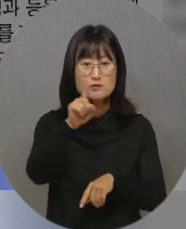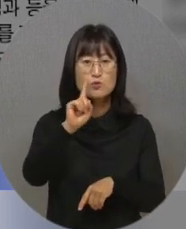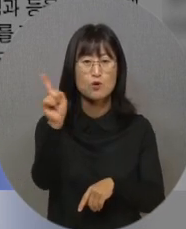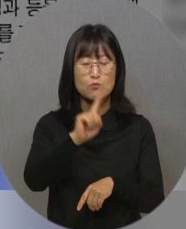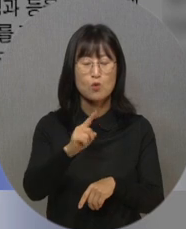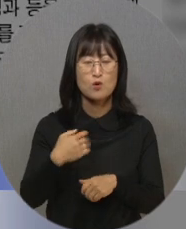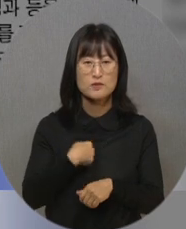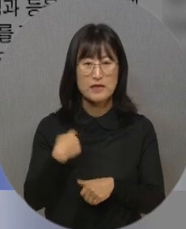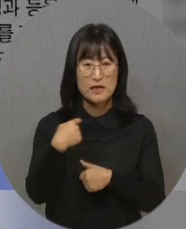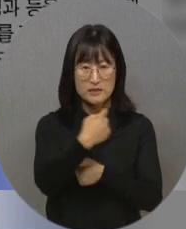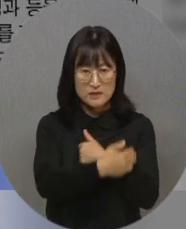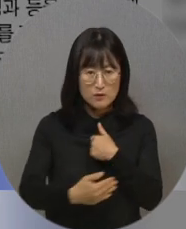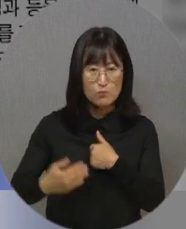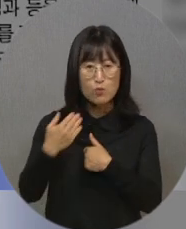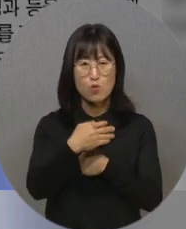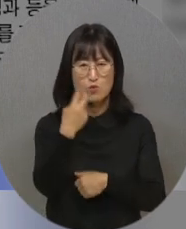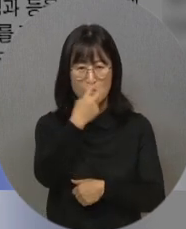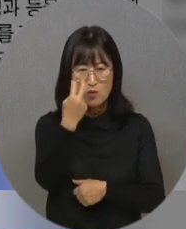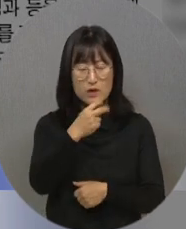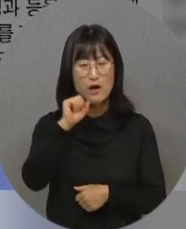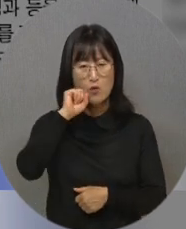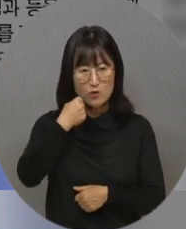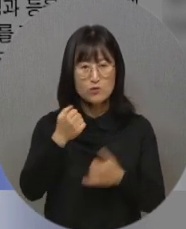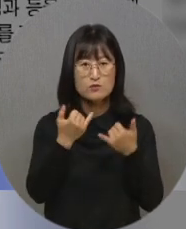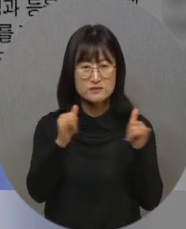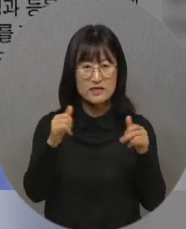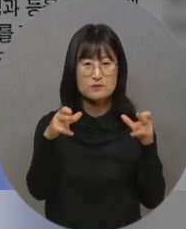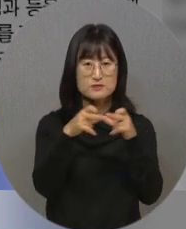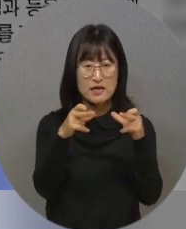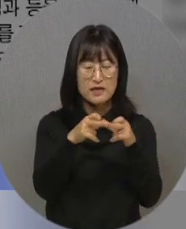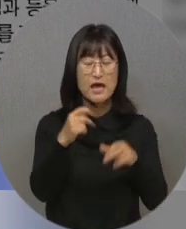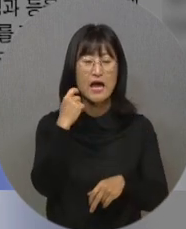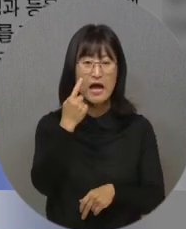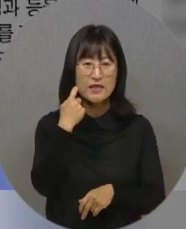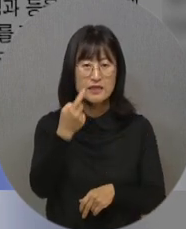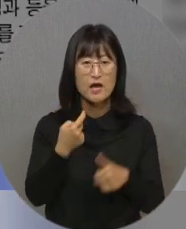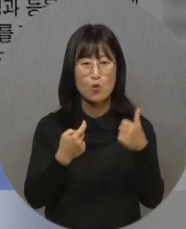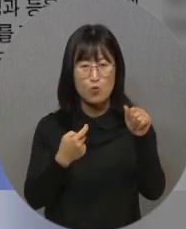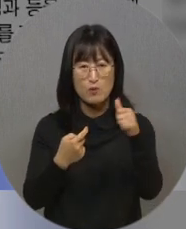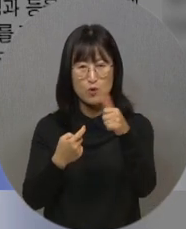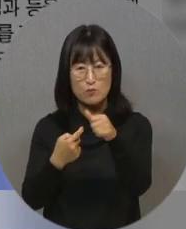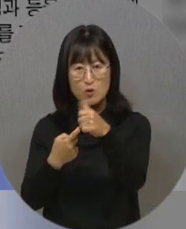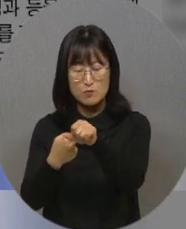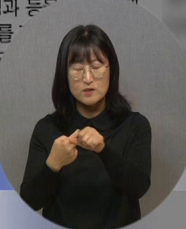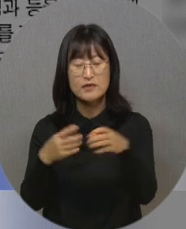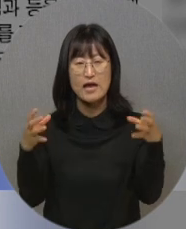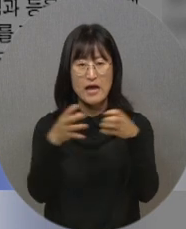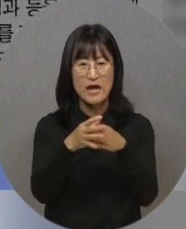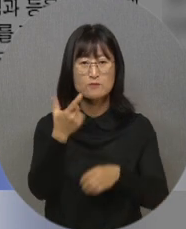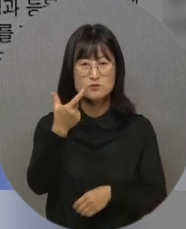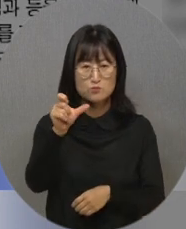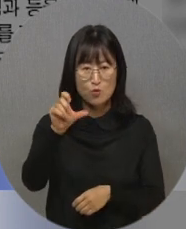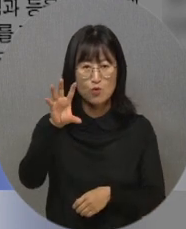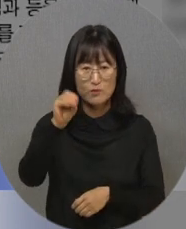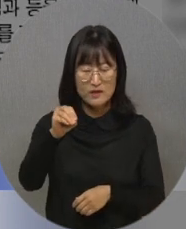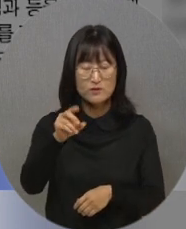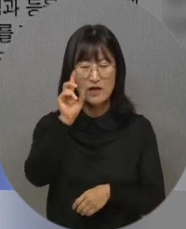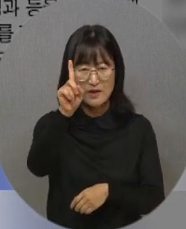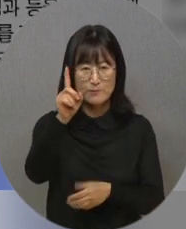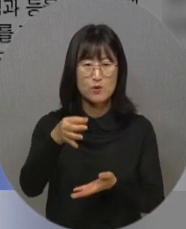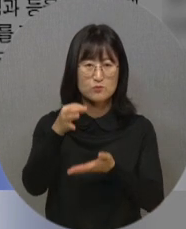건강을 챙기는 정도가 심한 장애인에게 월 5만 원씩 3개월 간 15만 원을 일시금으로